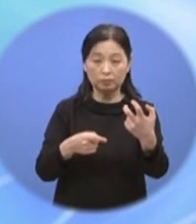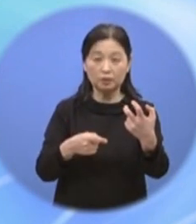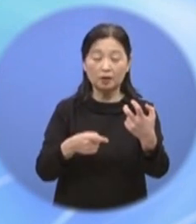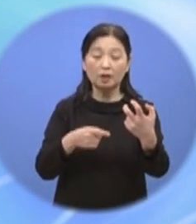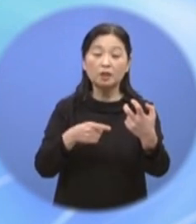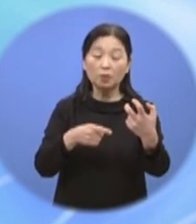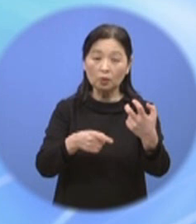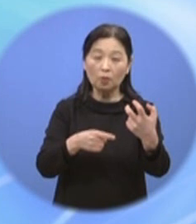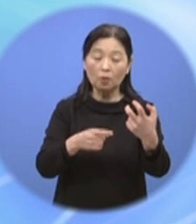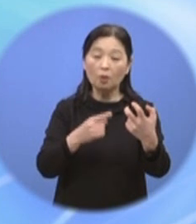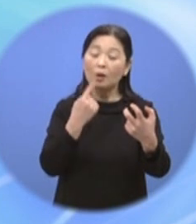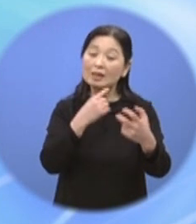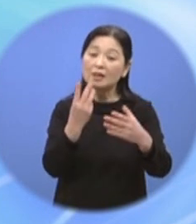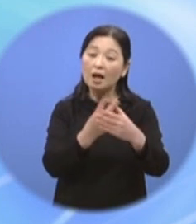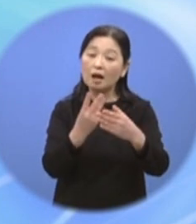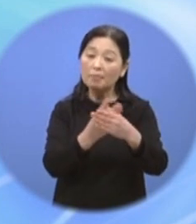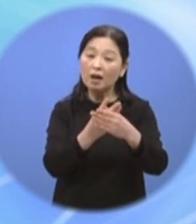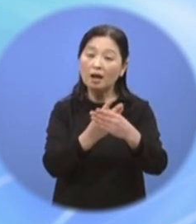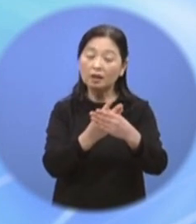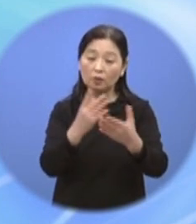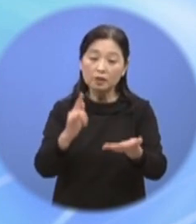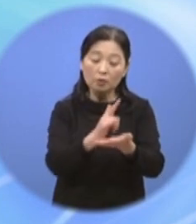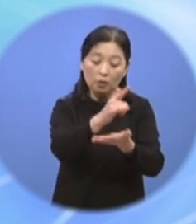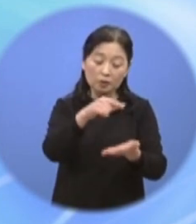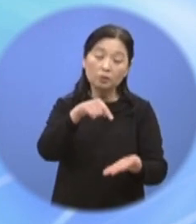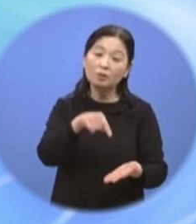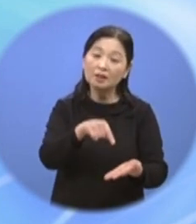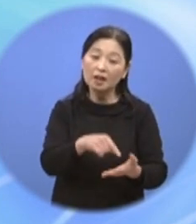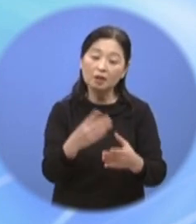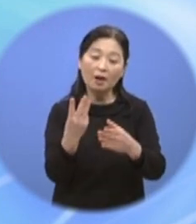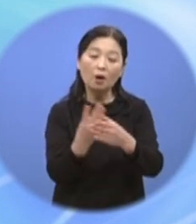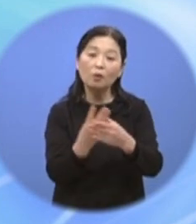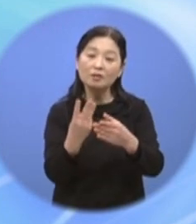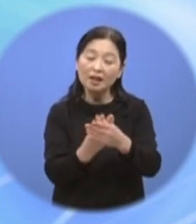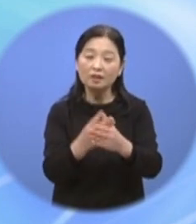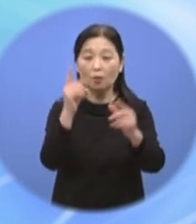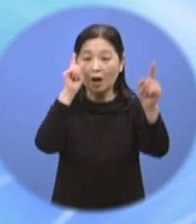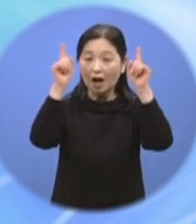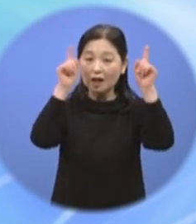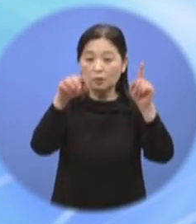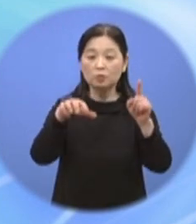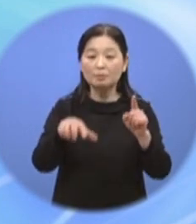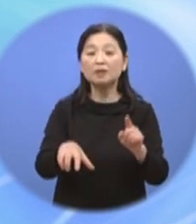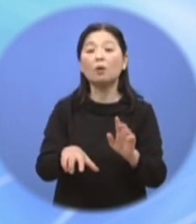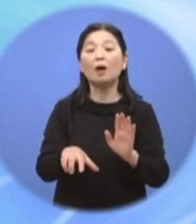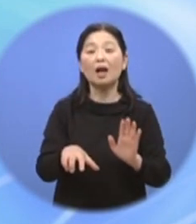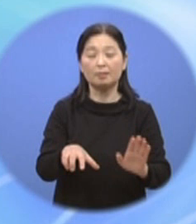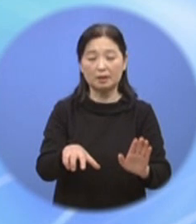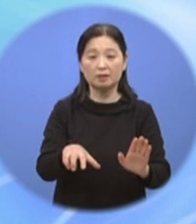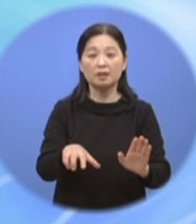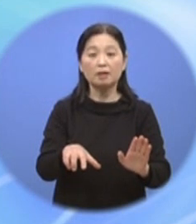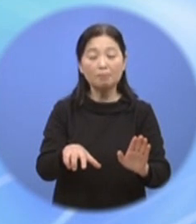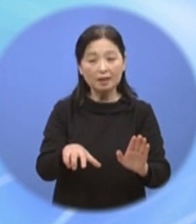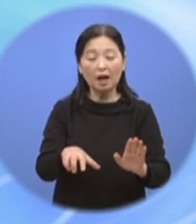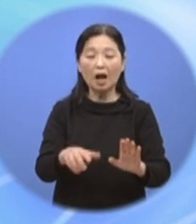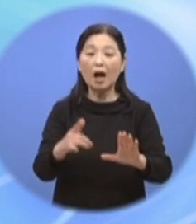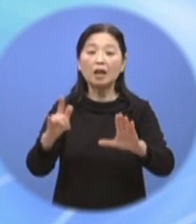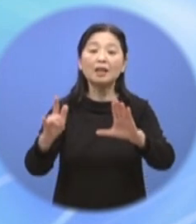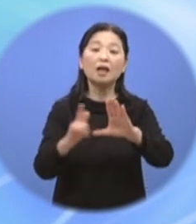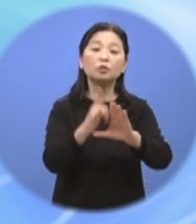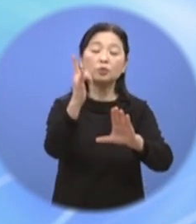は皆さんよくお分かりのようにもうすぐ温泉地でありリゾートでございます。それから関空から